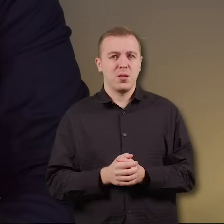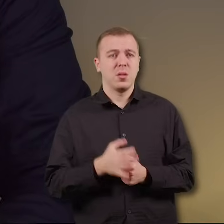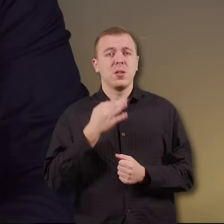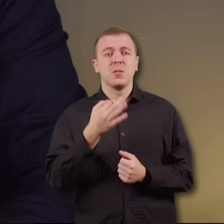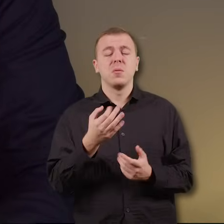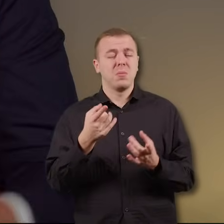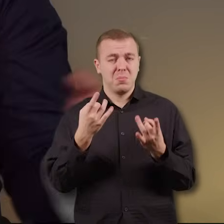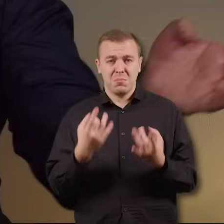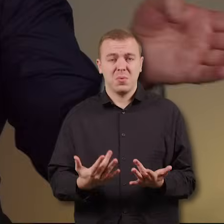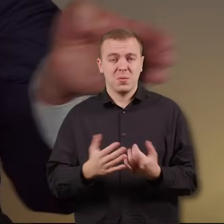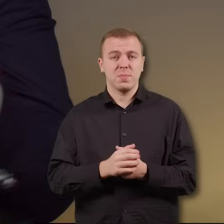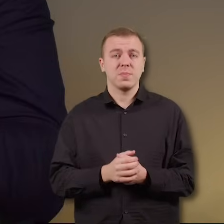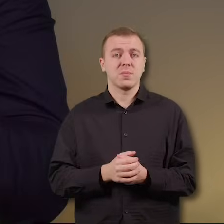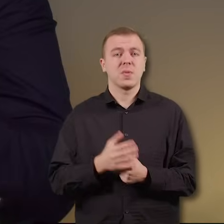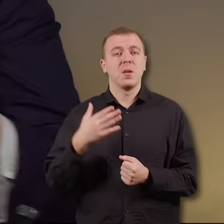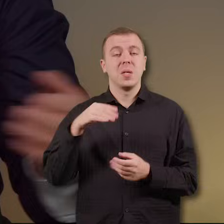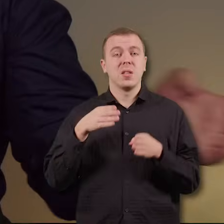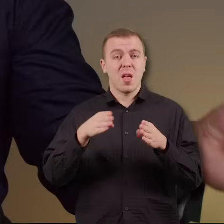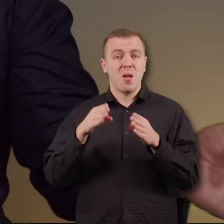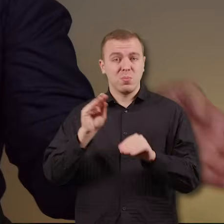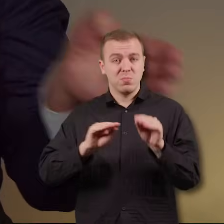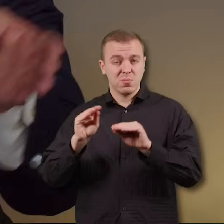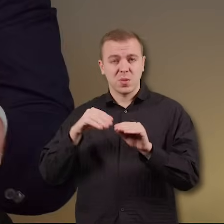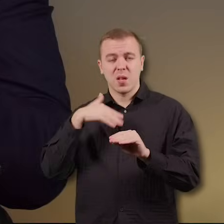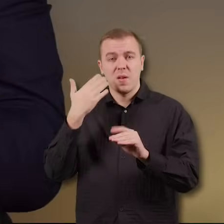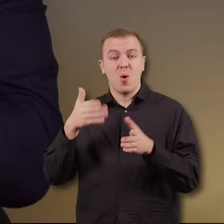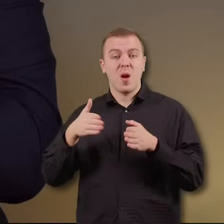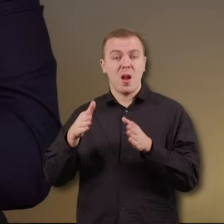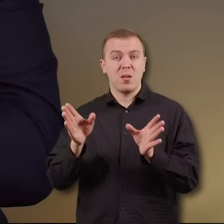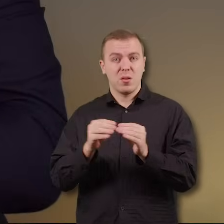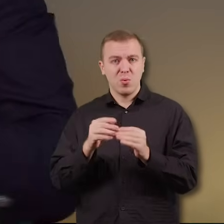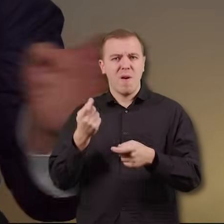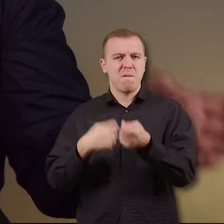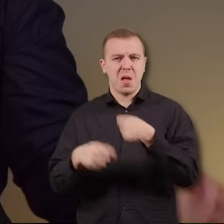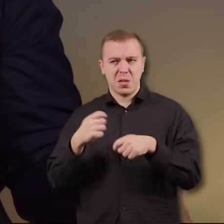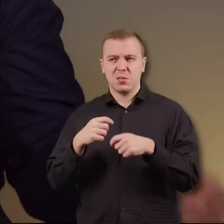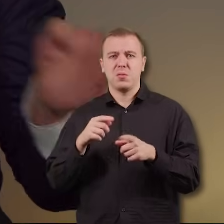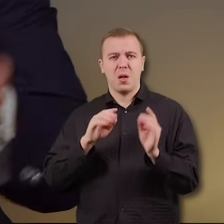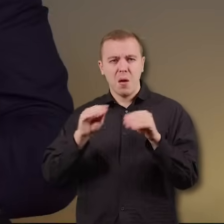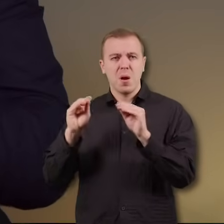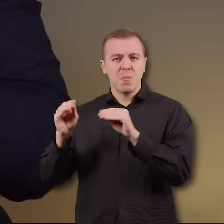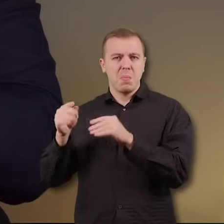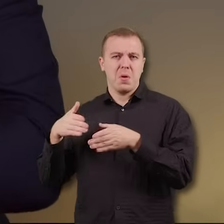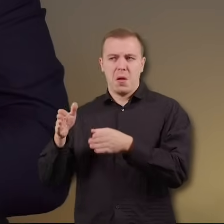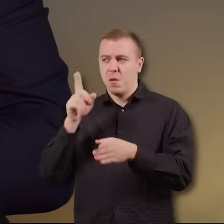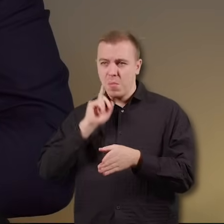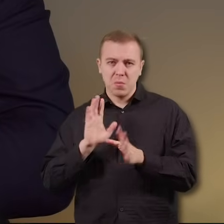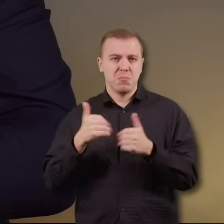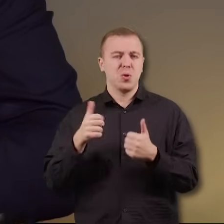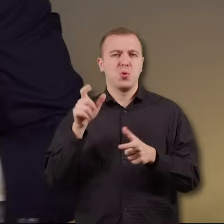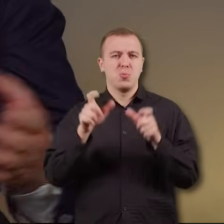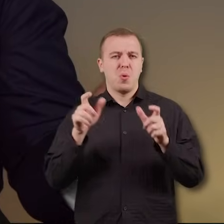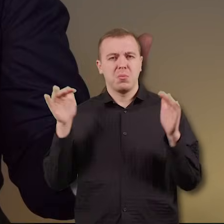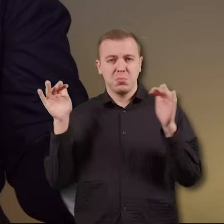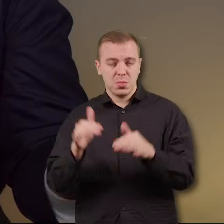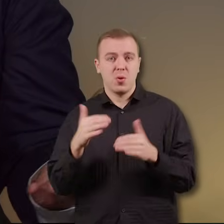Sako, o labai paprasta, mes padarėm kelius, paskui kelius pradėjo eiti verslas, paskui verslą pradėjo eiti žmonės,